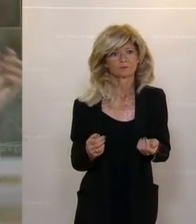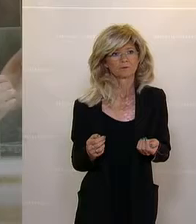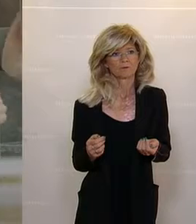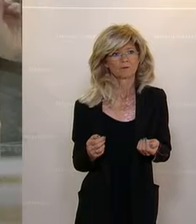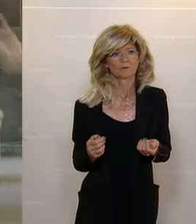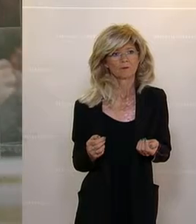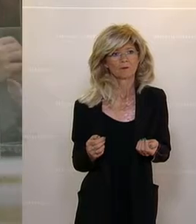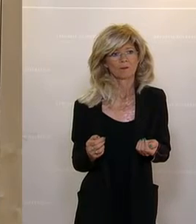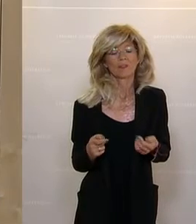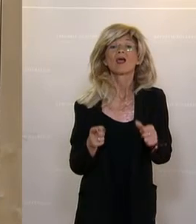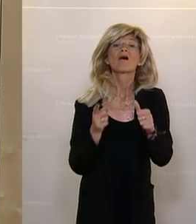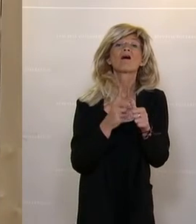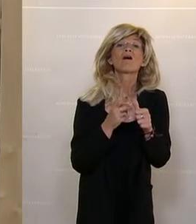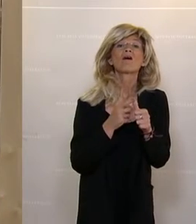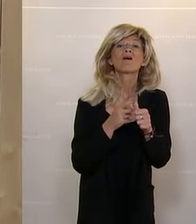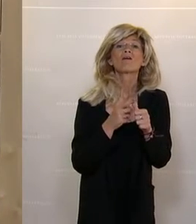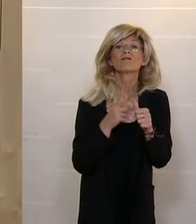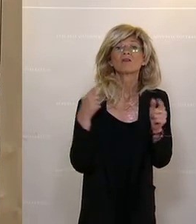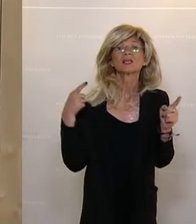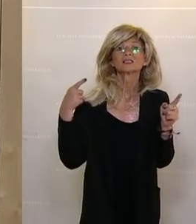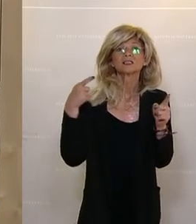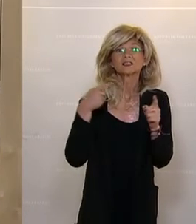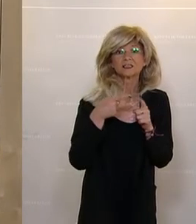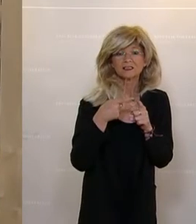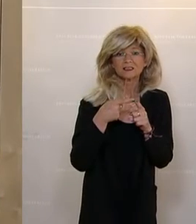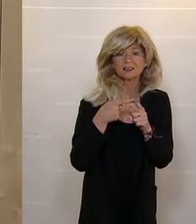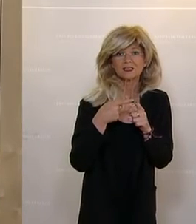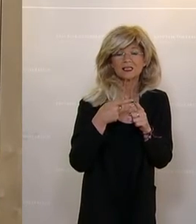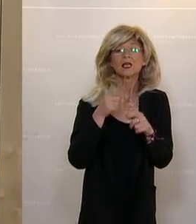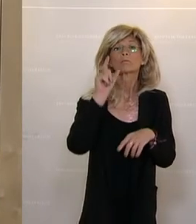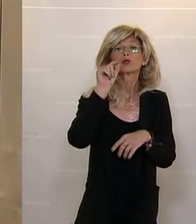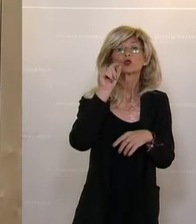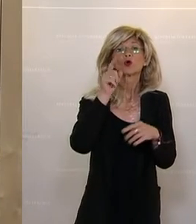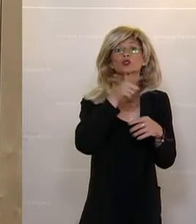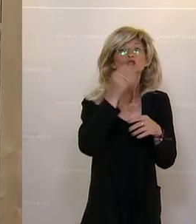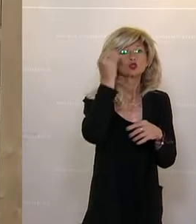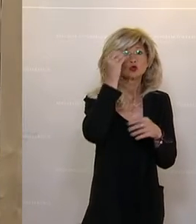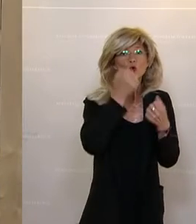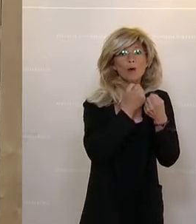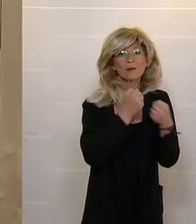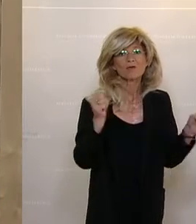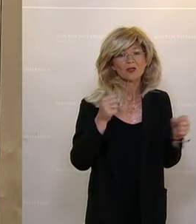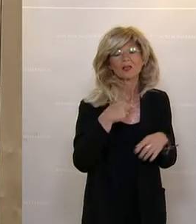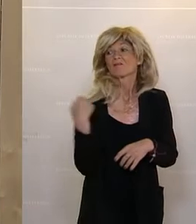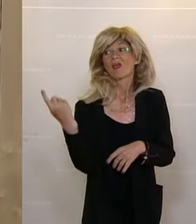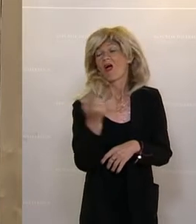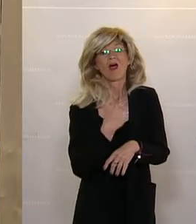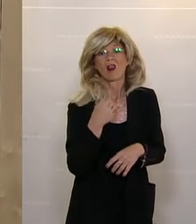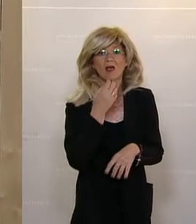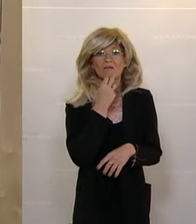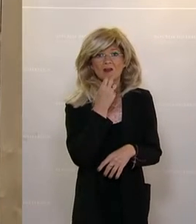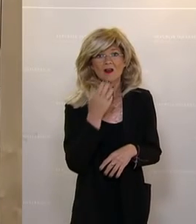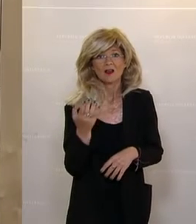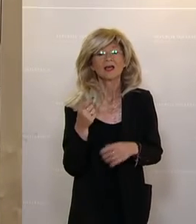Wenn das Ziel eine befreite Schule ist, und ich glaube, das wollen wir ja alle, dass irgendwann wieder Kinder in die